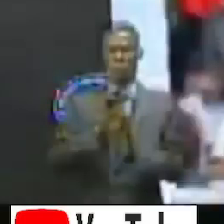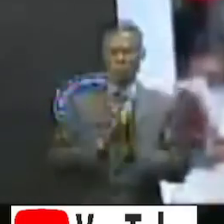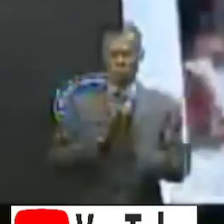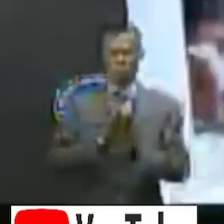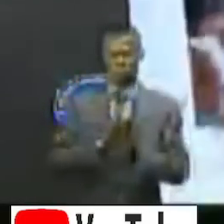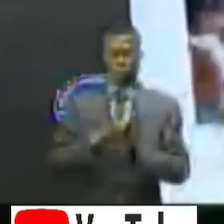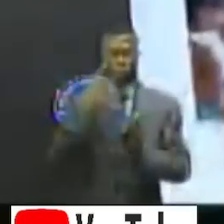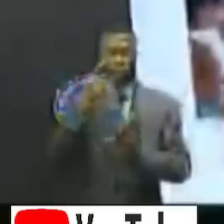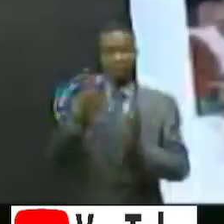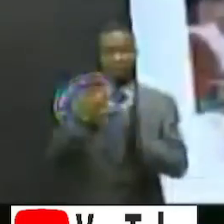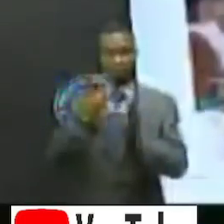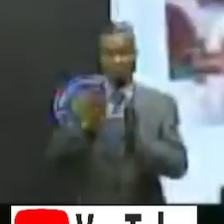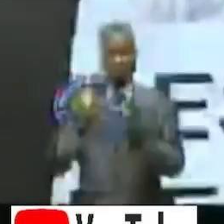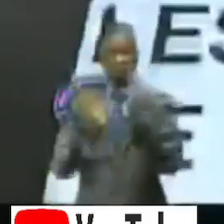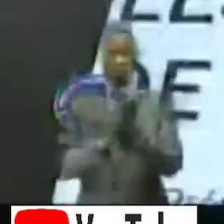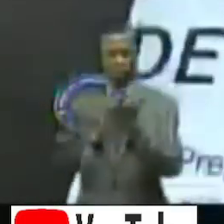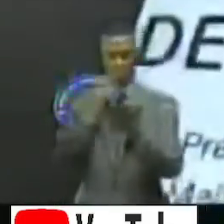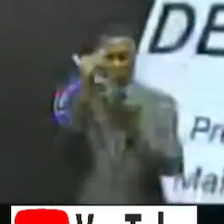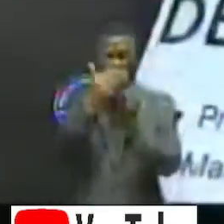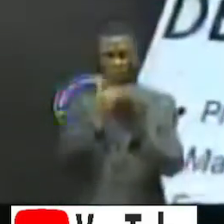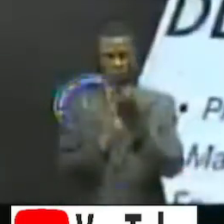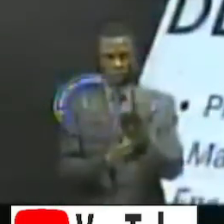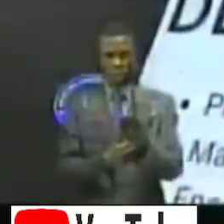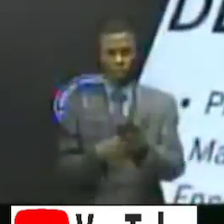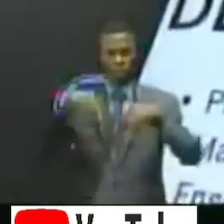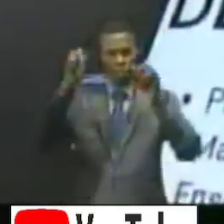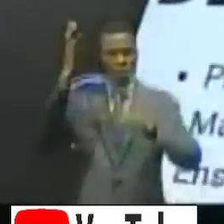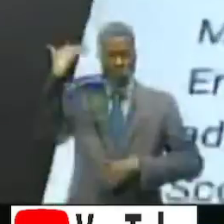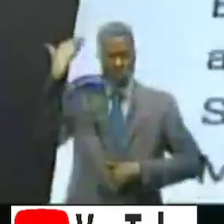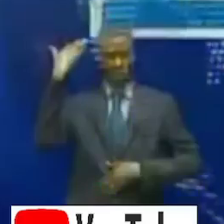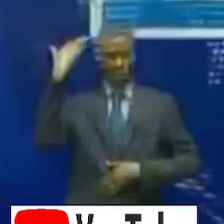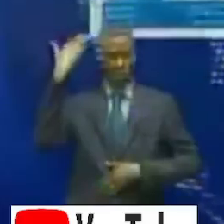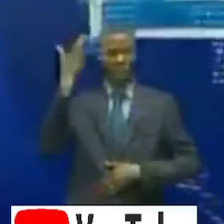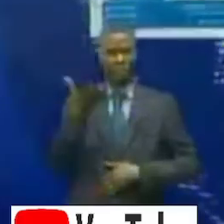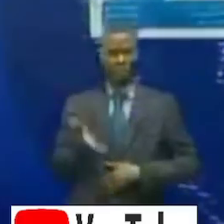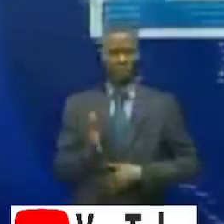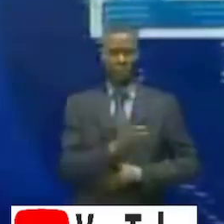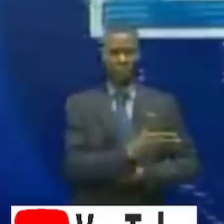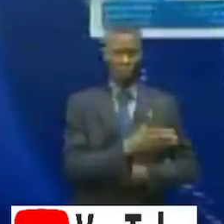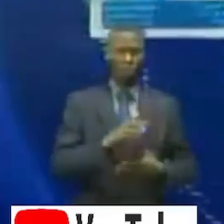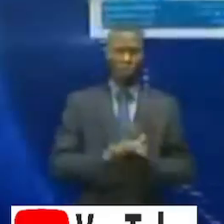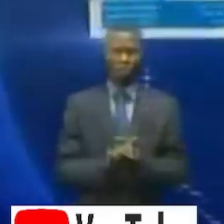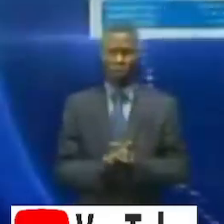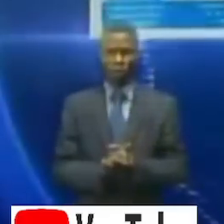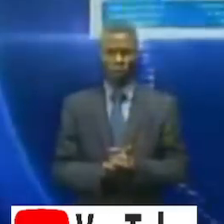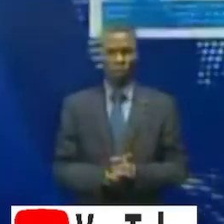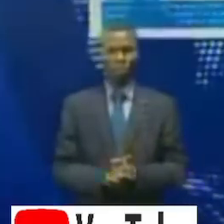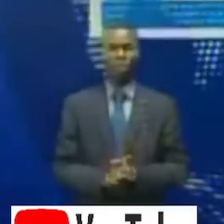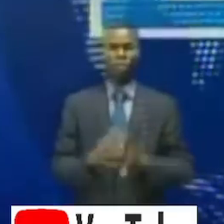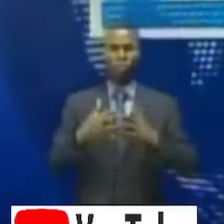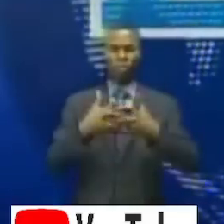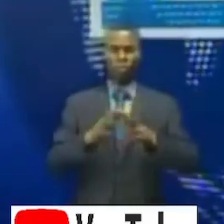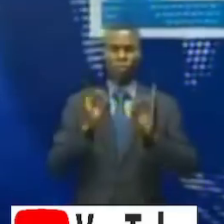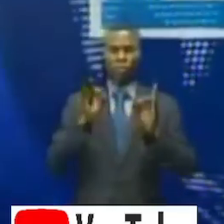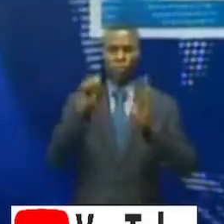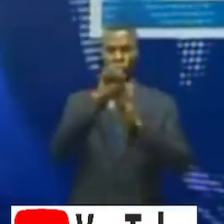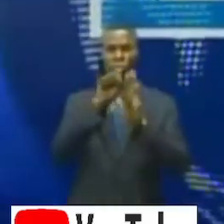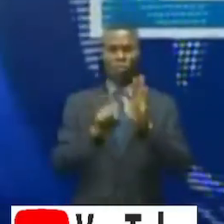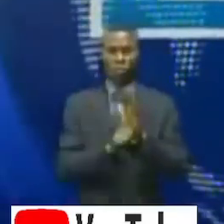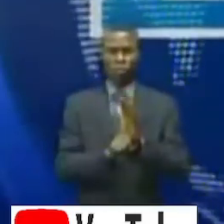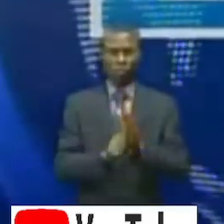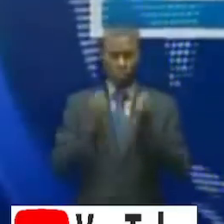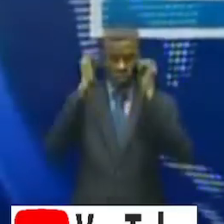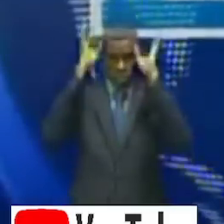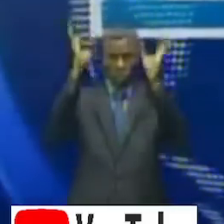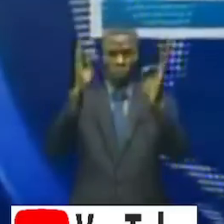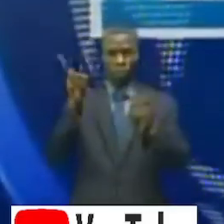les images de leurs écoles plusieurs décennies plus tard. Un nouvel annuaire statistique sur